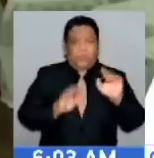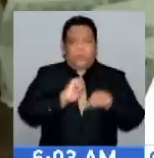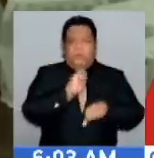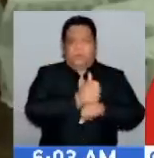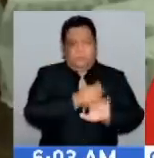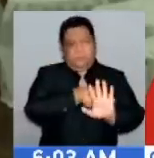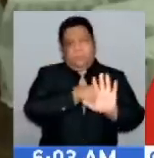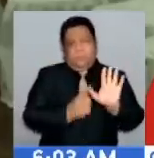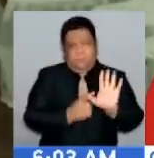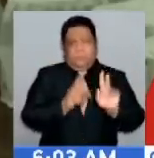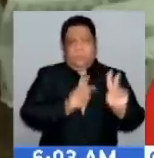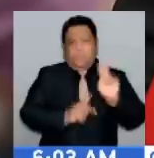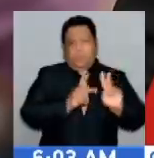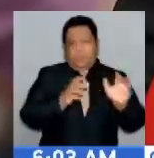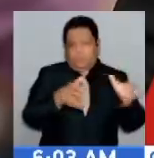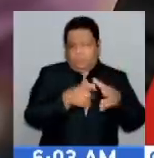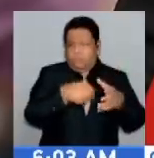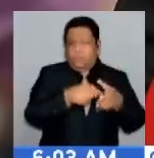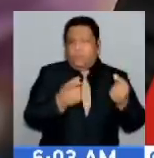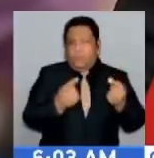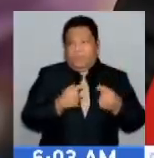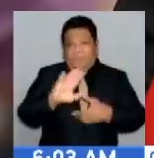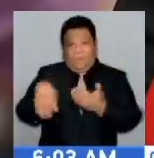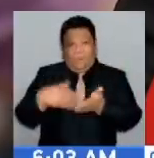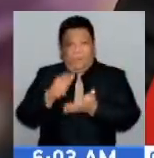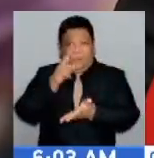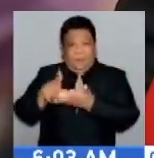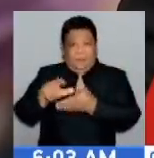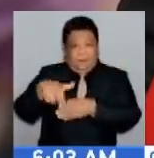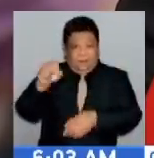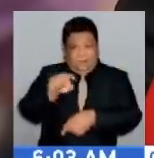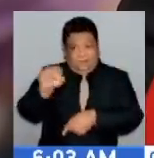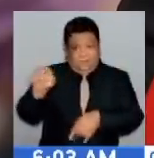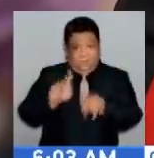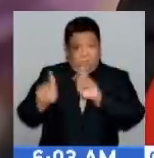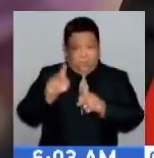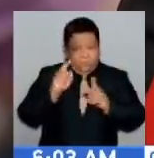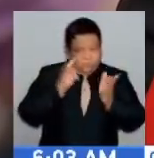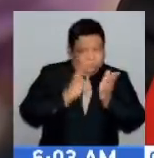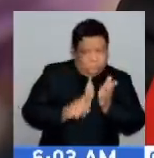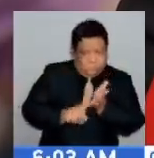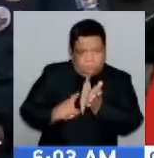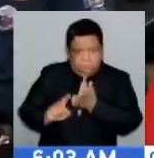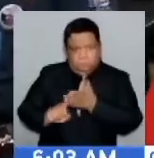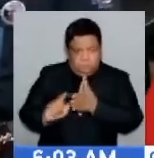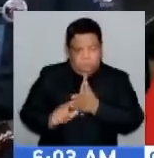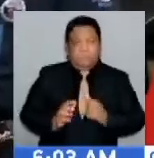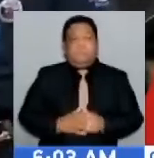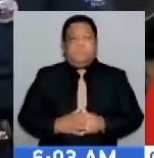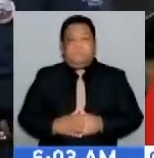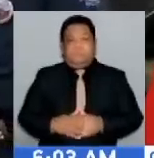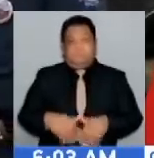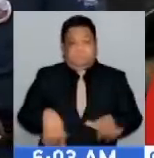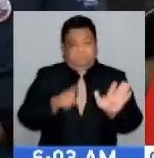Mayor Benjamin Magalong na isang retired police general. Hindi pa raw alam ni Azurin kung sino pa ang ibang miyembro ng panel. Una nang ipinaliwanag ni Azurin